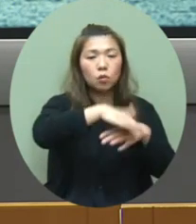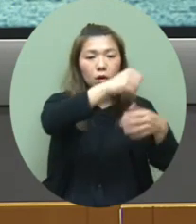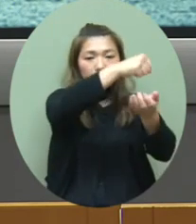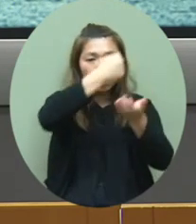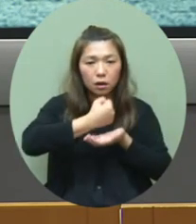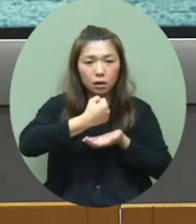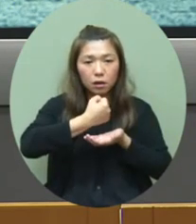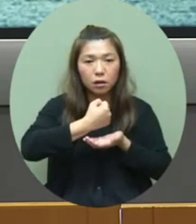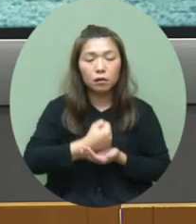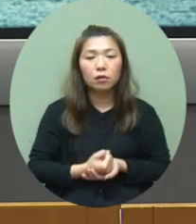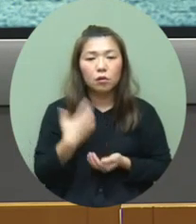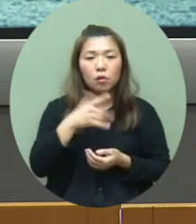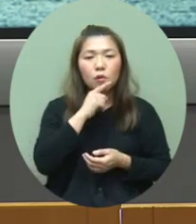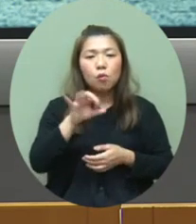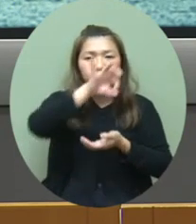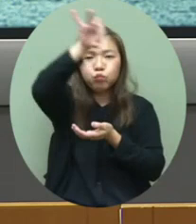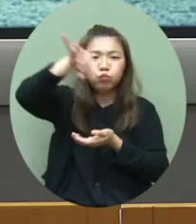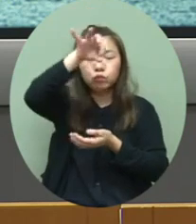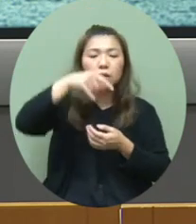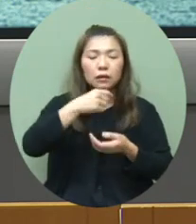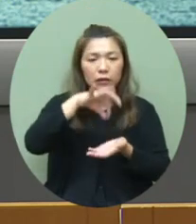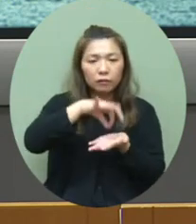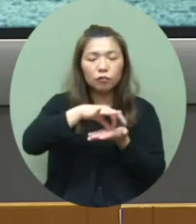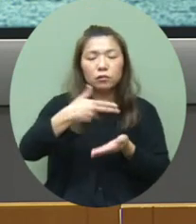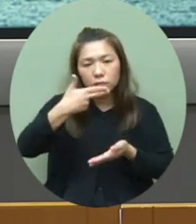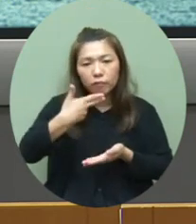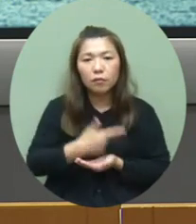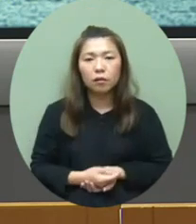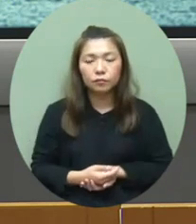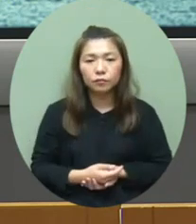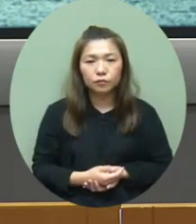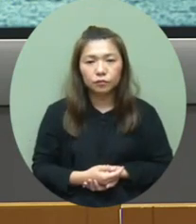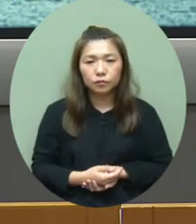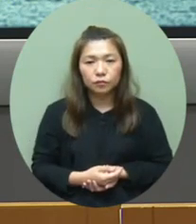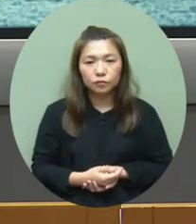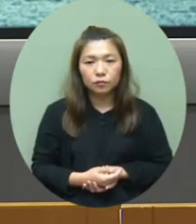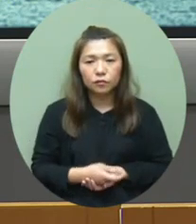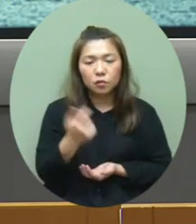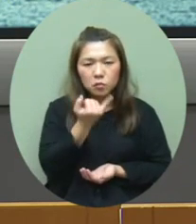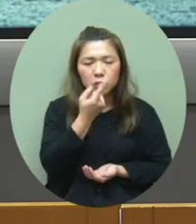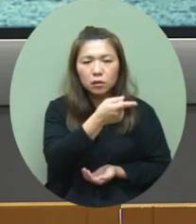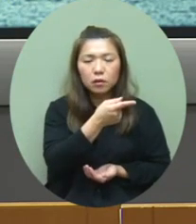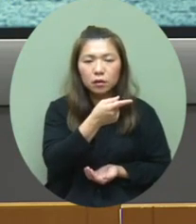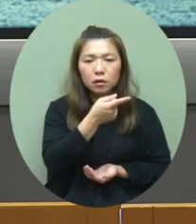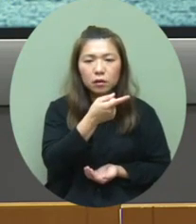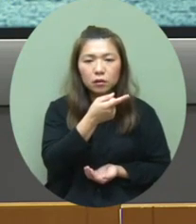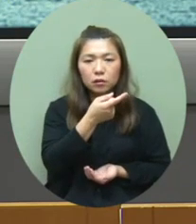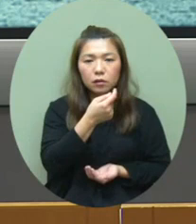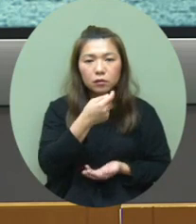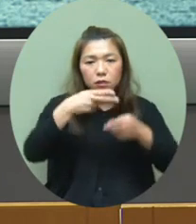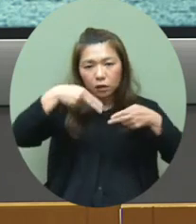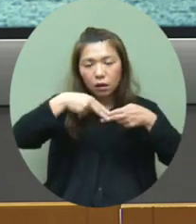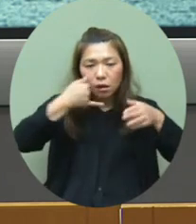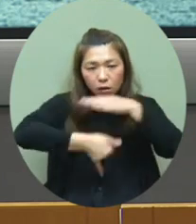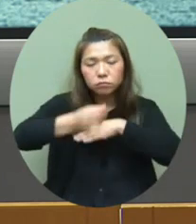或者係喺一啲空曠地方嗰度嗌外賣嗰度食嘢嘅。咁有時間唔中都有去一啲即係